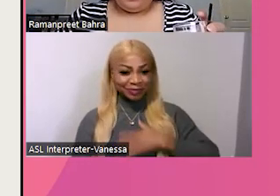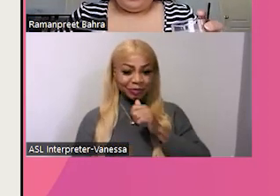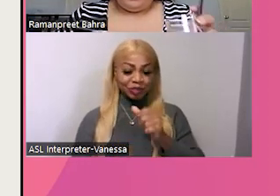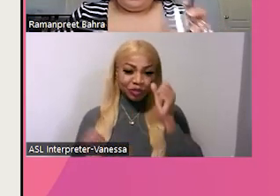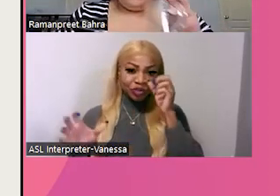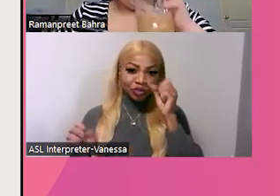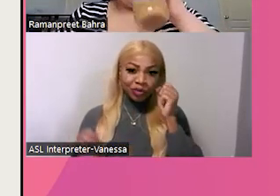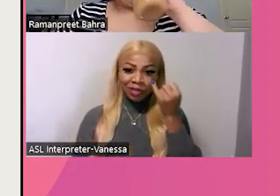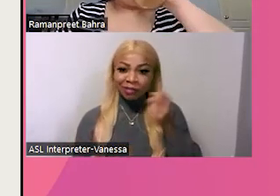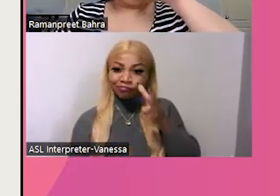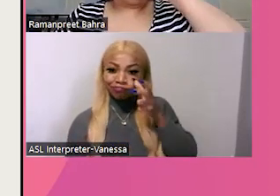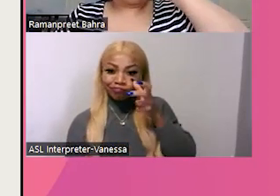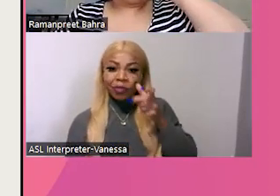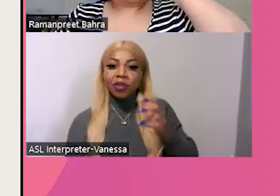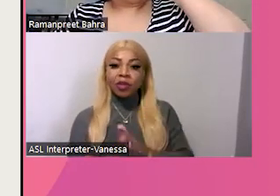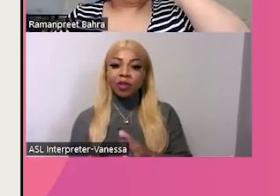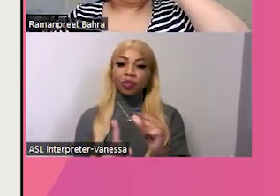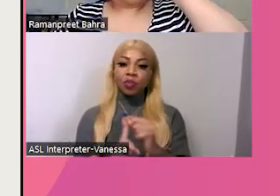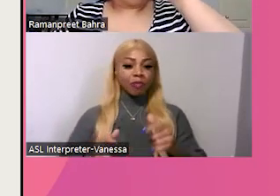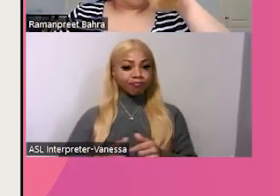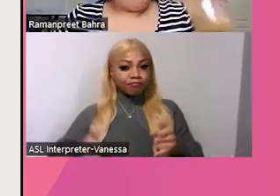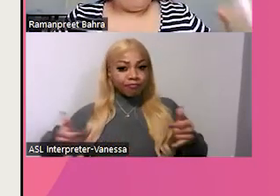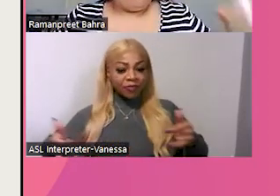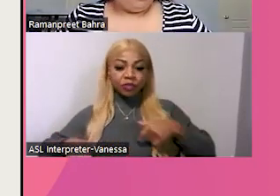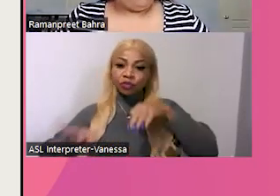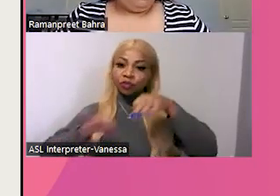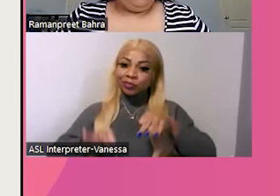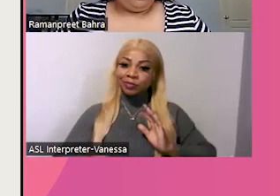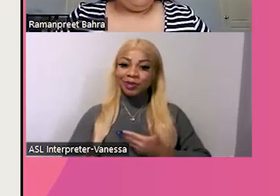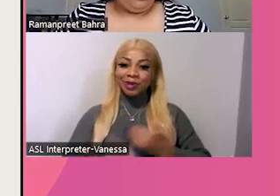allez entendre le mot gros pour décrire les corps ou même nos propres